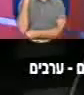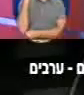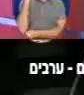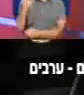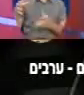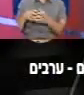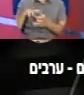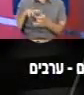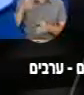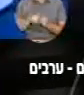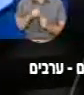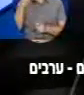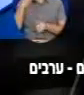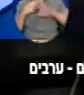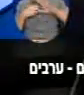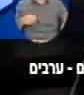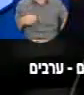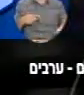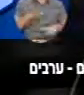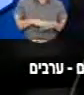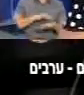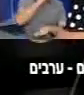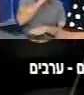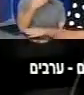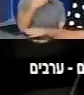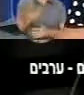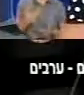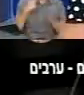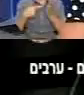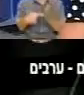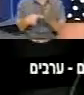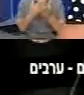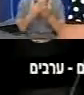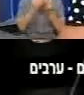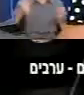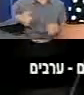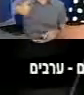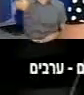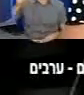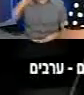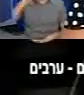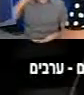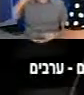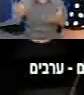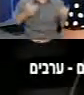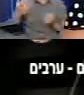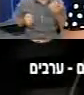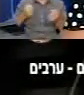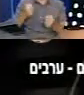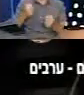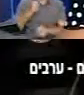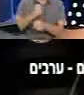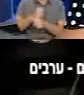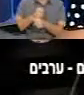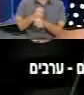הוא גזעני. זה התפקיד של המדינה. למשל, הרבה מעסיקים חוששים לקחת